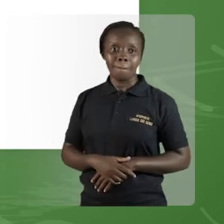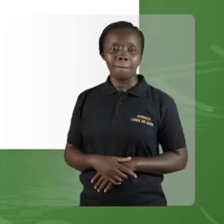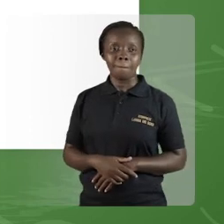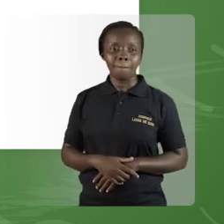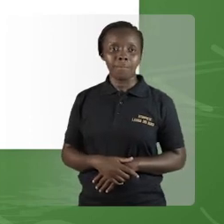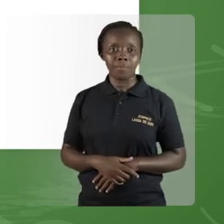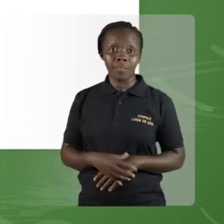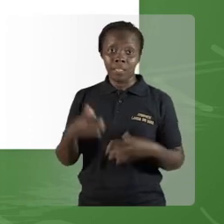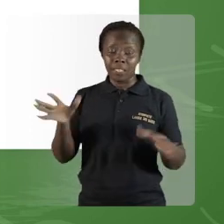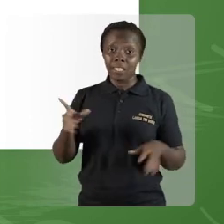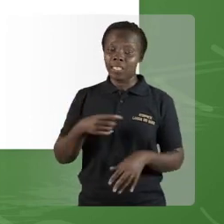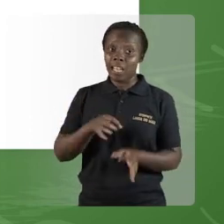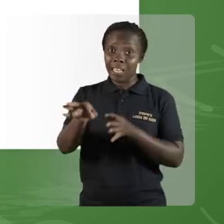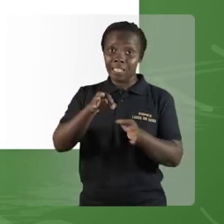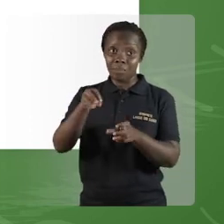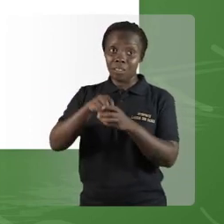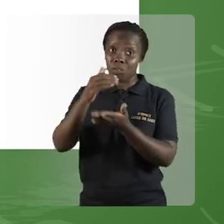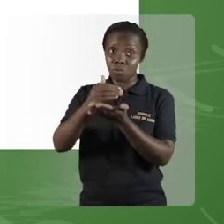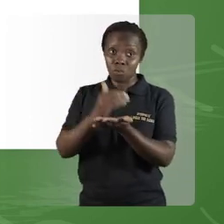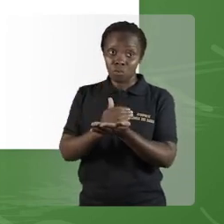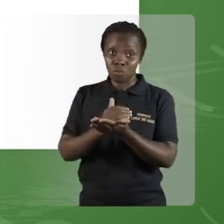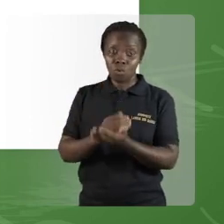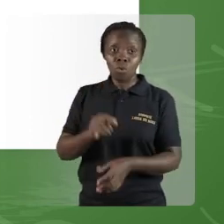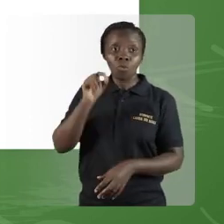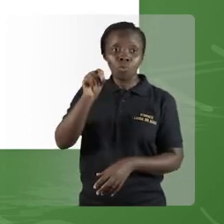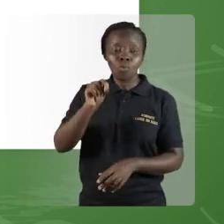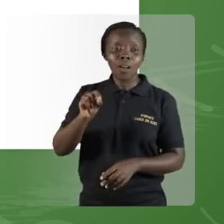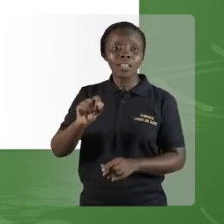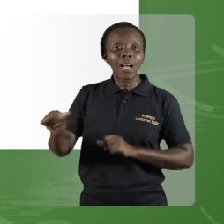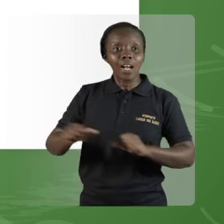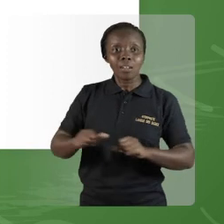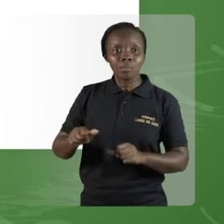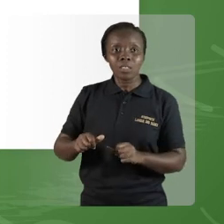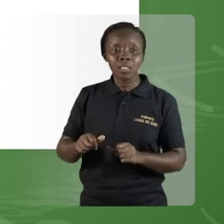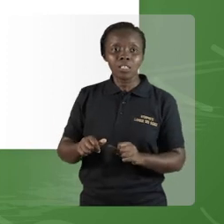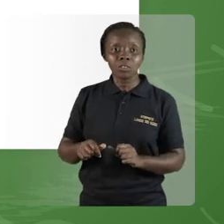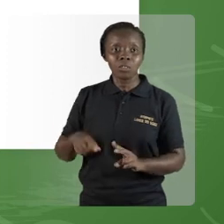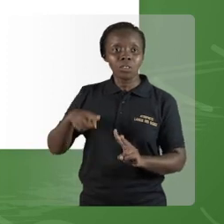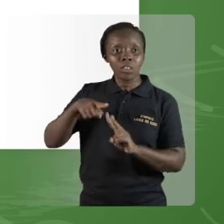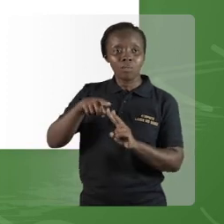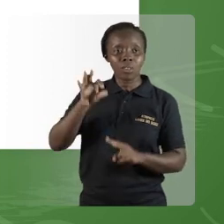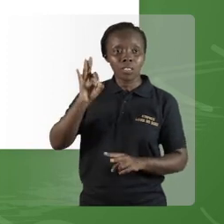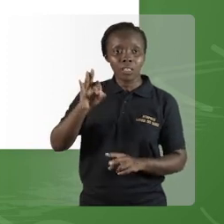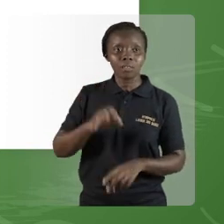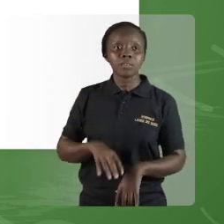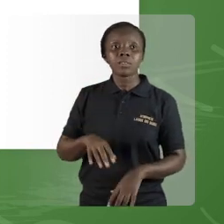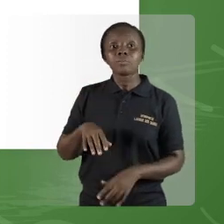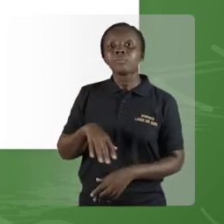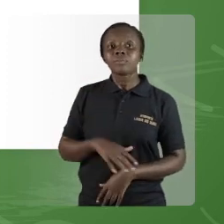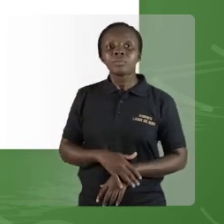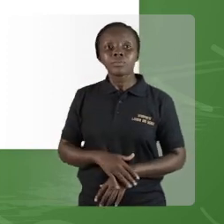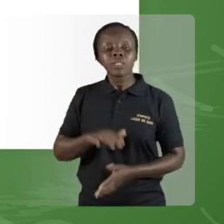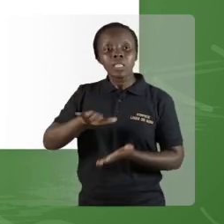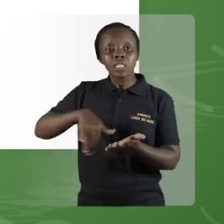Nous avons dit dans le cours que le point d'application de la force de Laplace est le milieu de la partie du